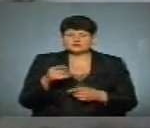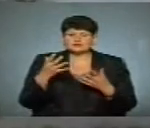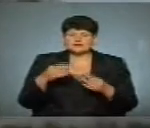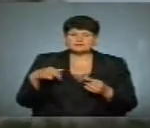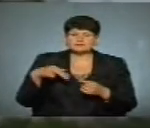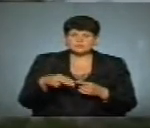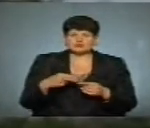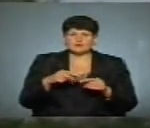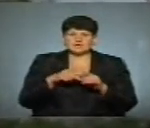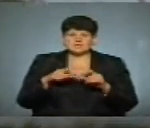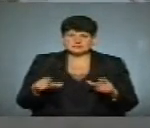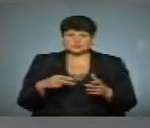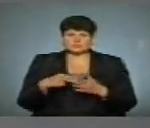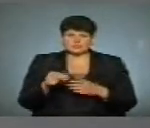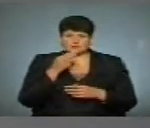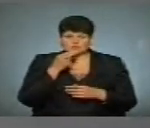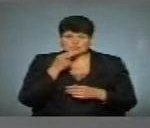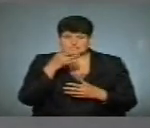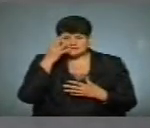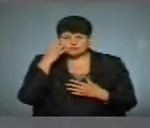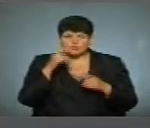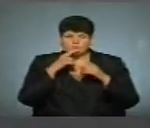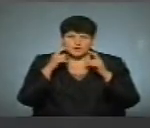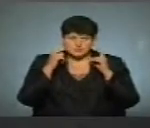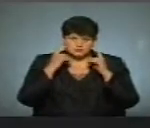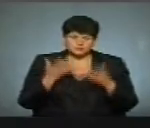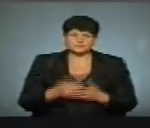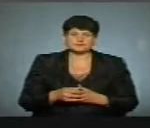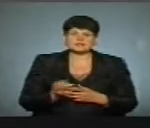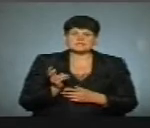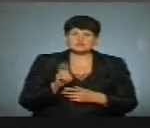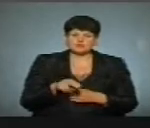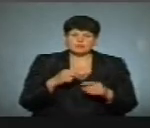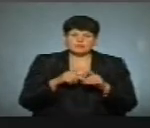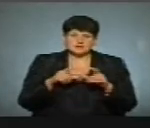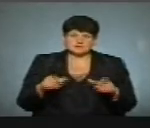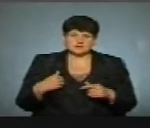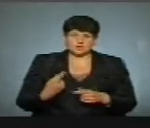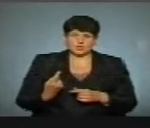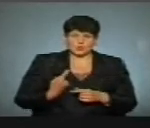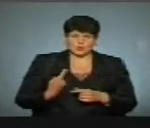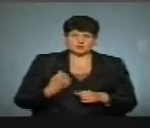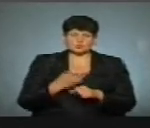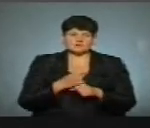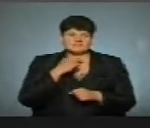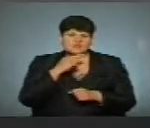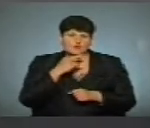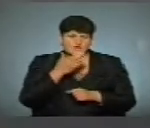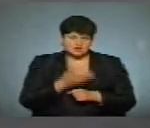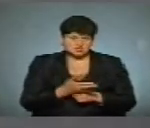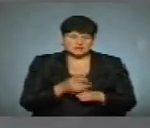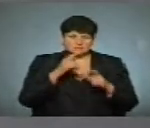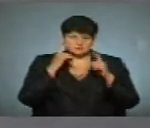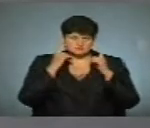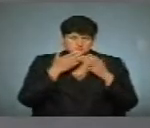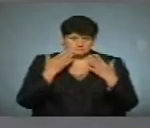за продуктами і забув маску. Зайшовши в магазин, мені охоронець зробив зауваження на рахунок